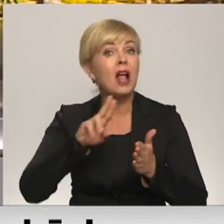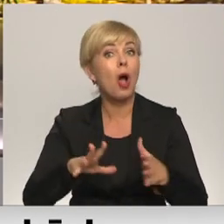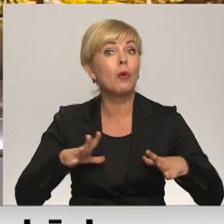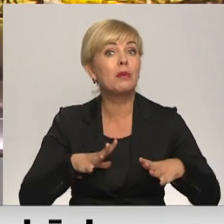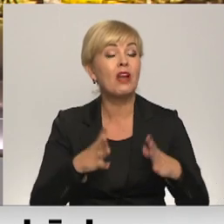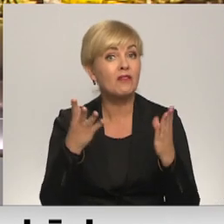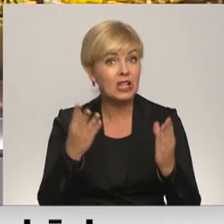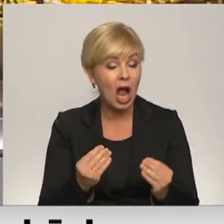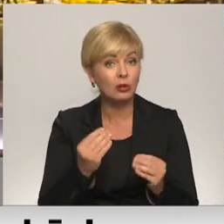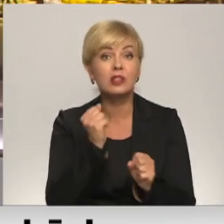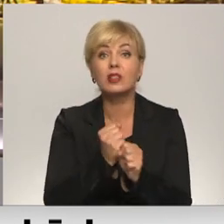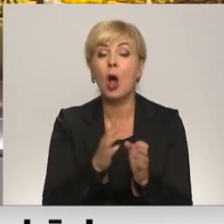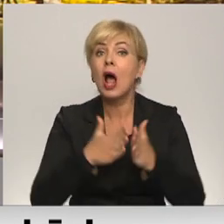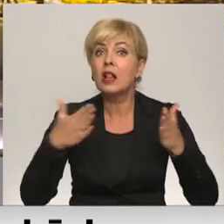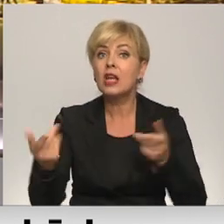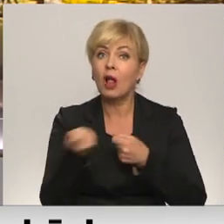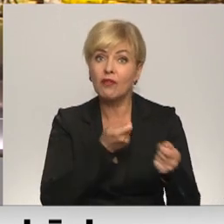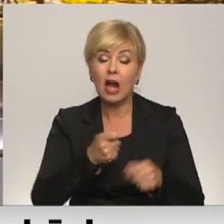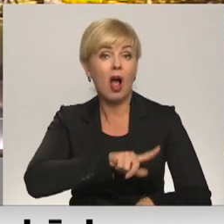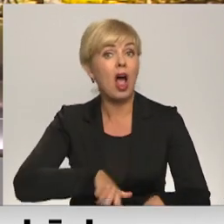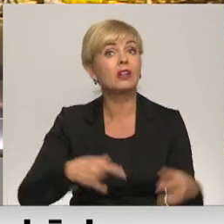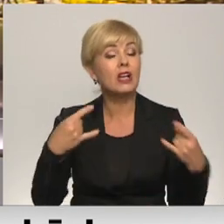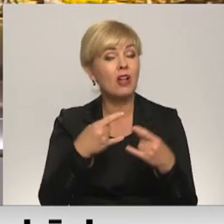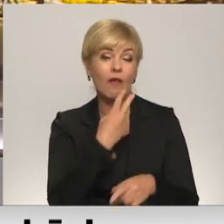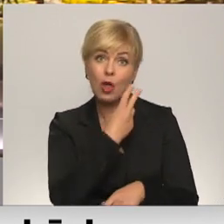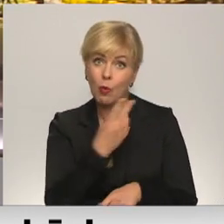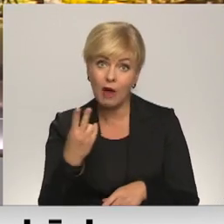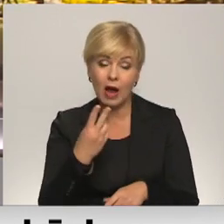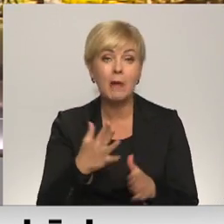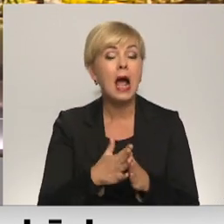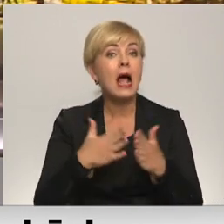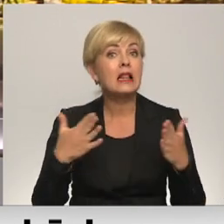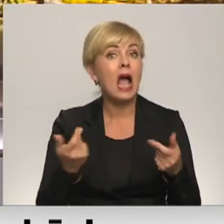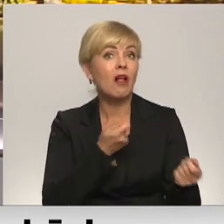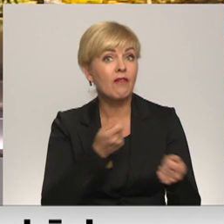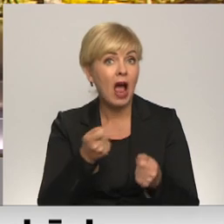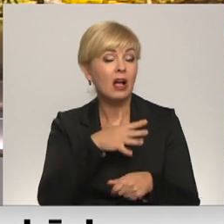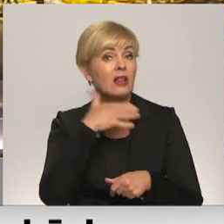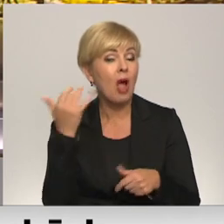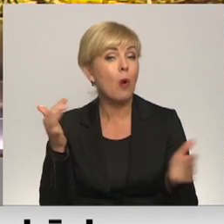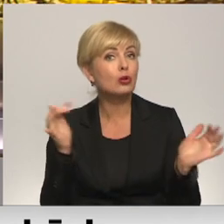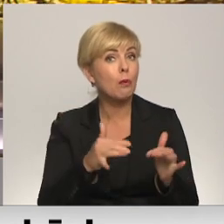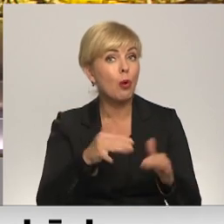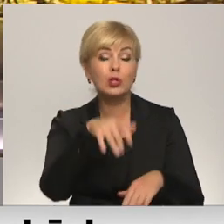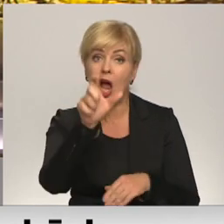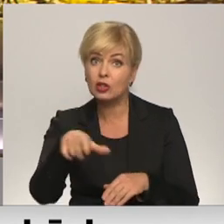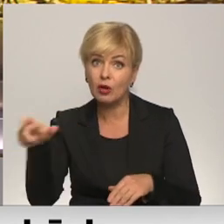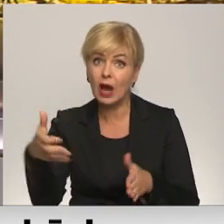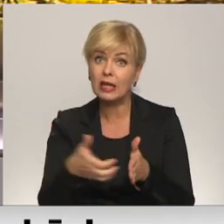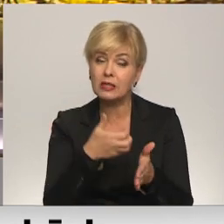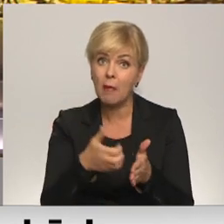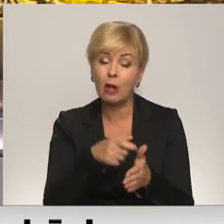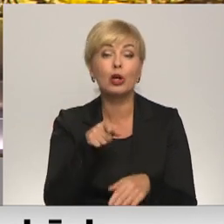brīvdienā strādāt arī lielveikaliem. Latvijas televīzija novēroja, ka lielveikalos šodien pulcējās ļoti daudz cilvēku, kas izmantoja